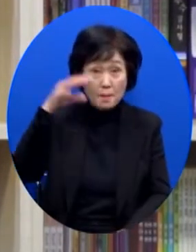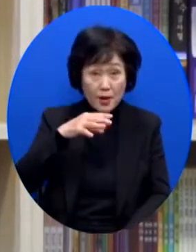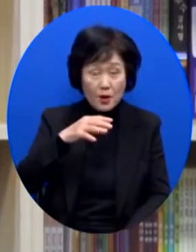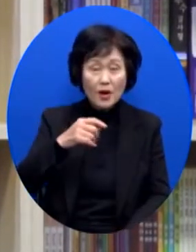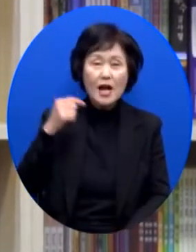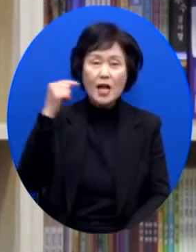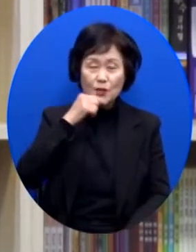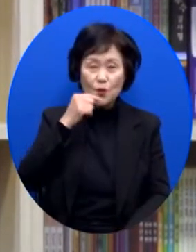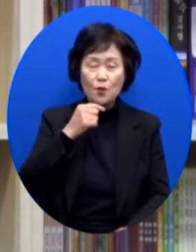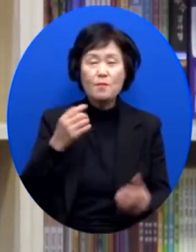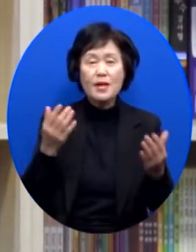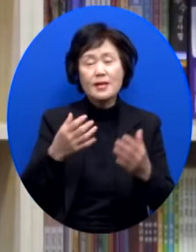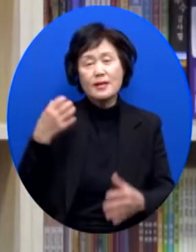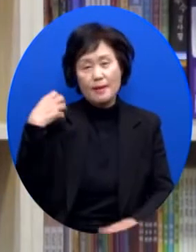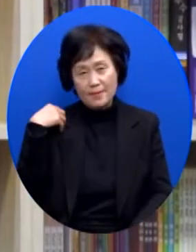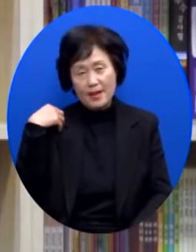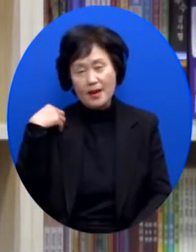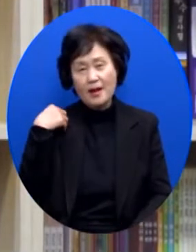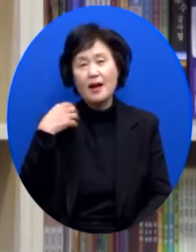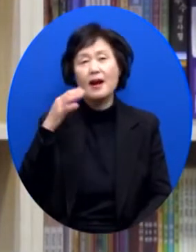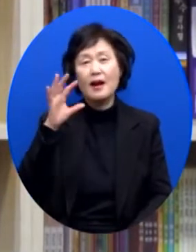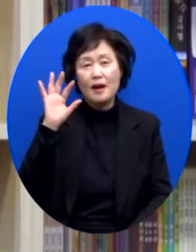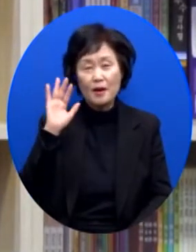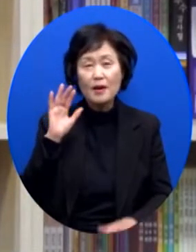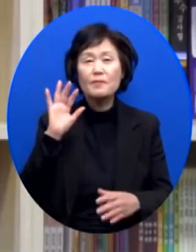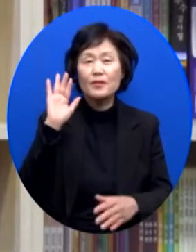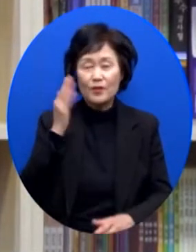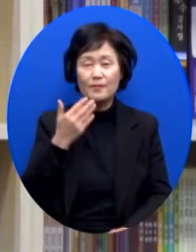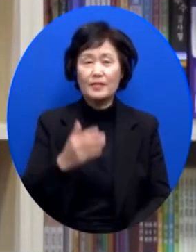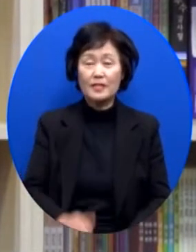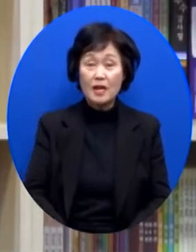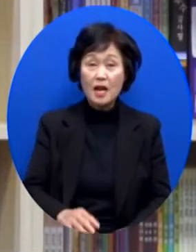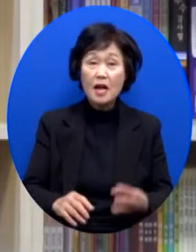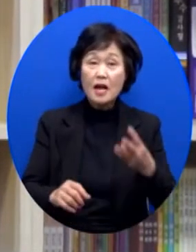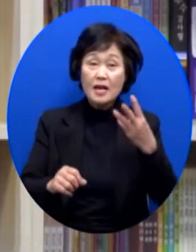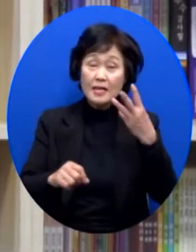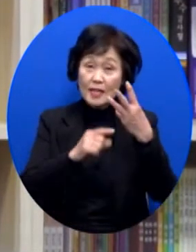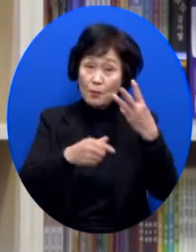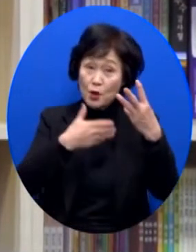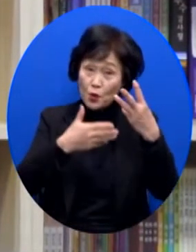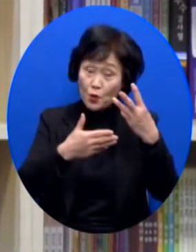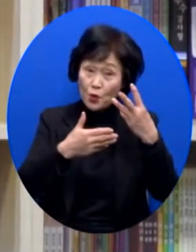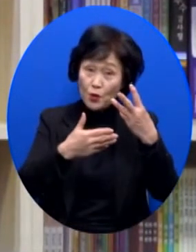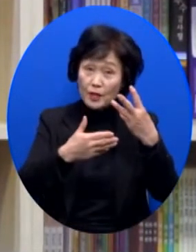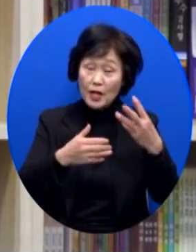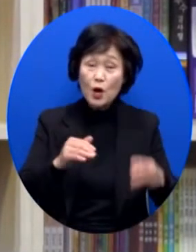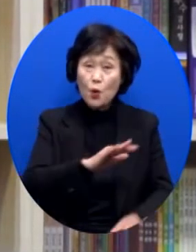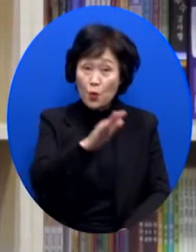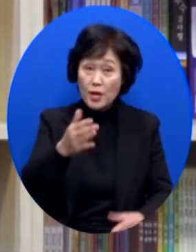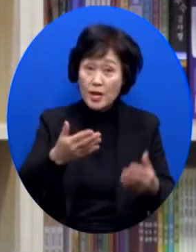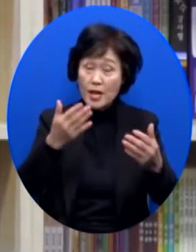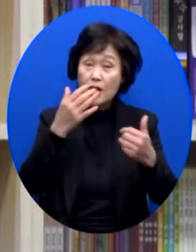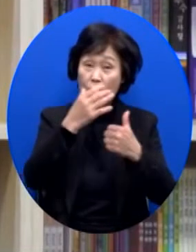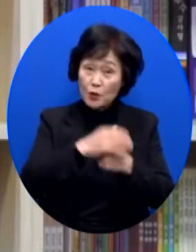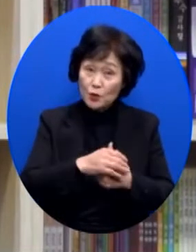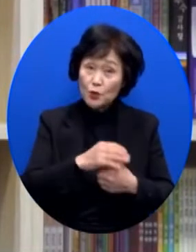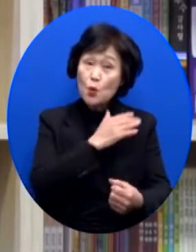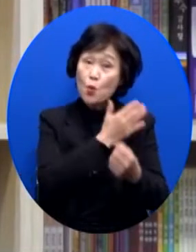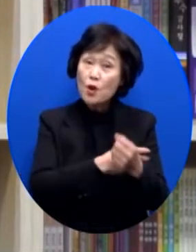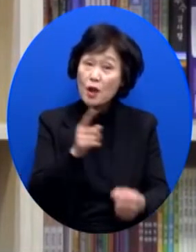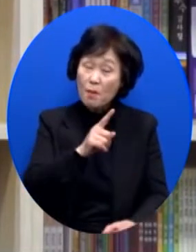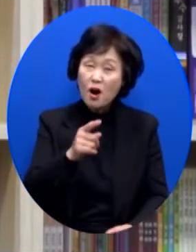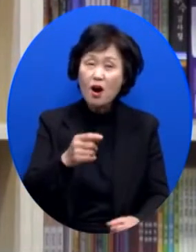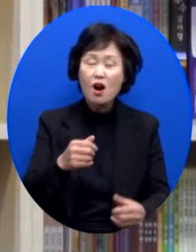감당 하시면 됩니다 그리고 이번 3월 9일에 우리에게 주어진 또 다른 원리가 뭐죠 투표 권 그걸 통해서